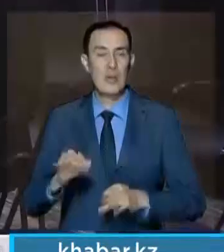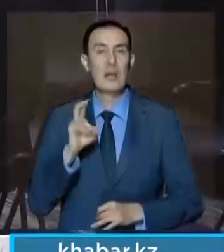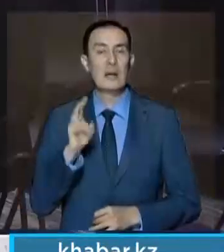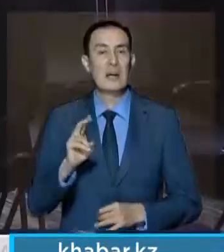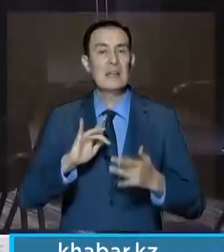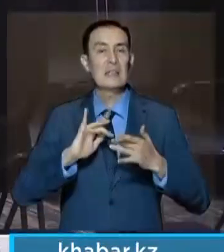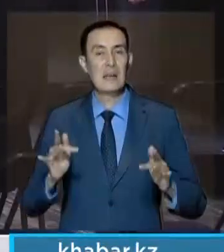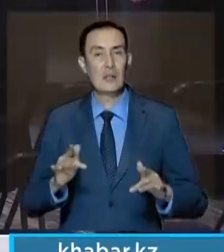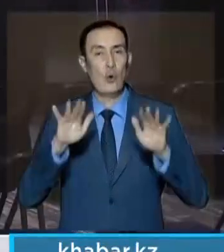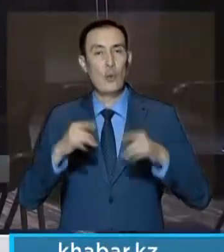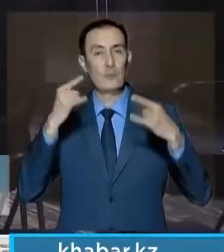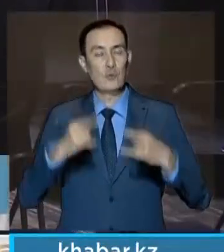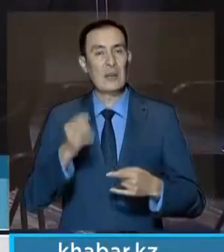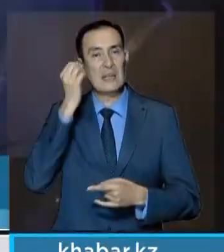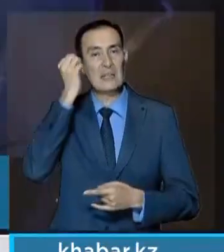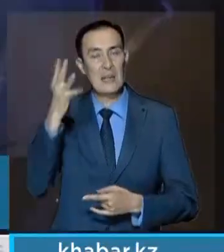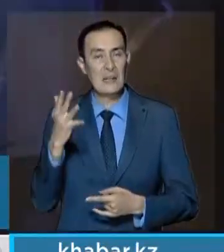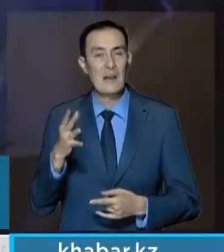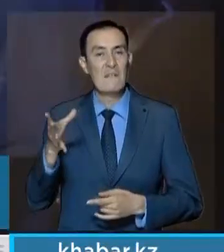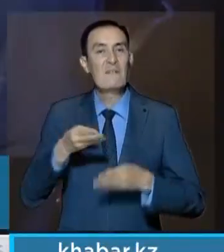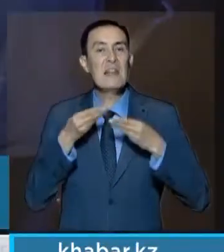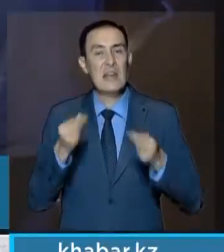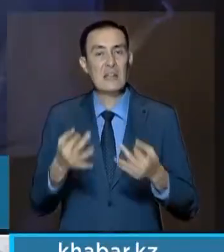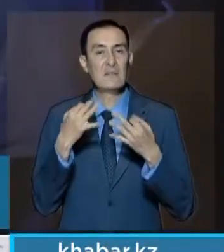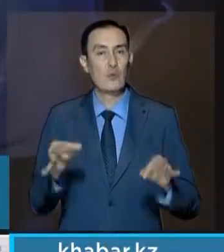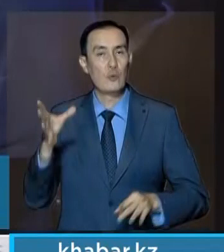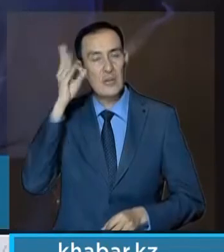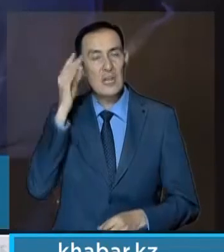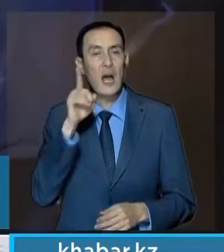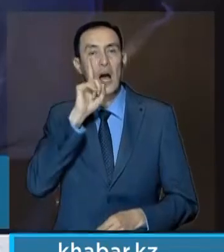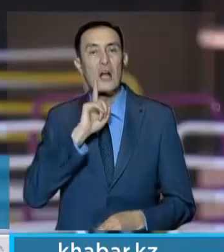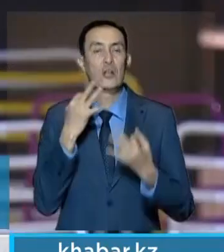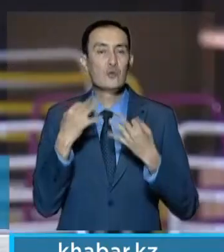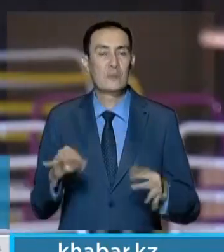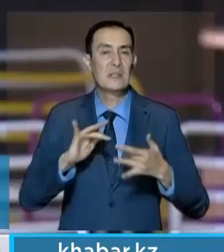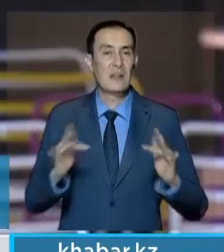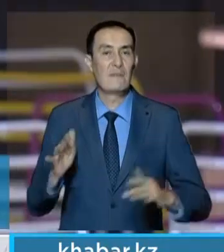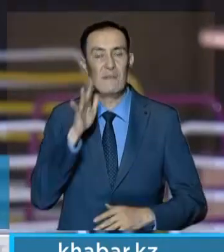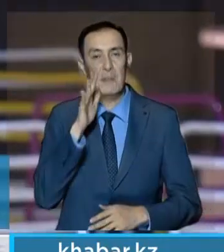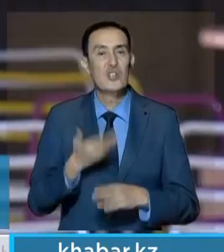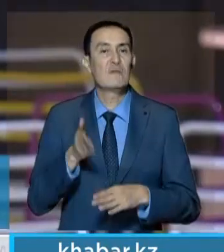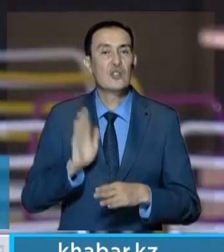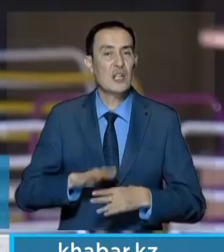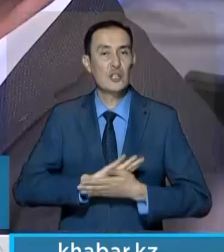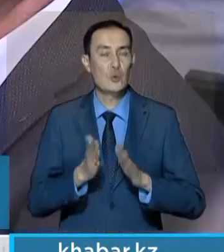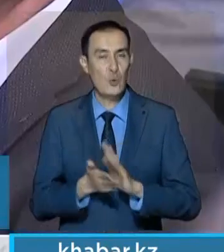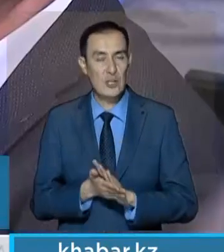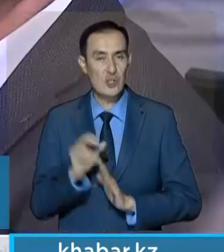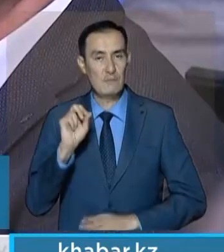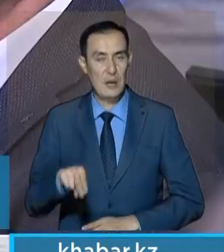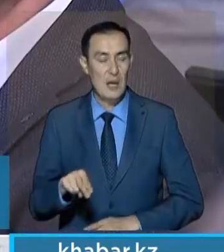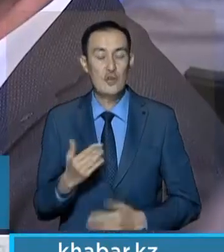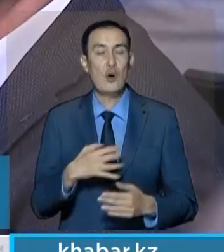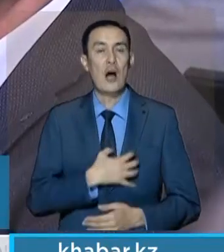как искусственный интеллект влияет на свободу мнений, а также о доступности интернета во время чрезвычайных ситуаций. Еще